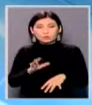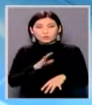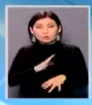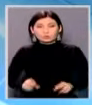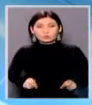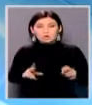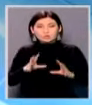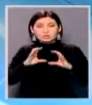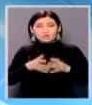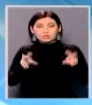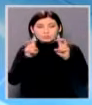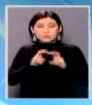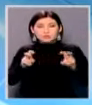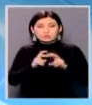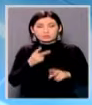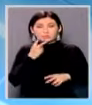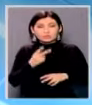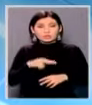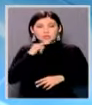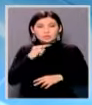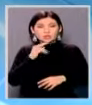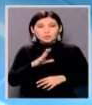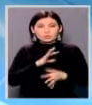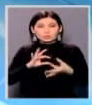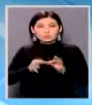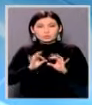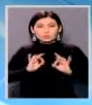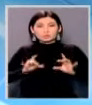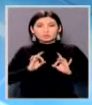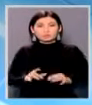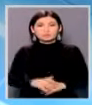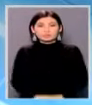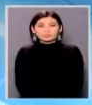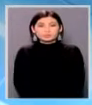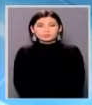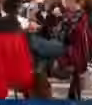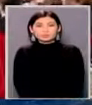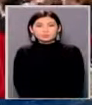қауіп әлем сарапшыларын қайта алаңдатып отыр. Толығырақ бейне сюжеттен білейік.